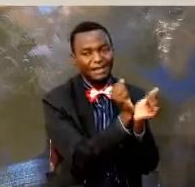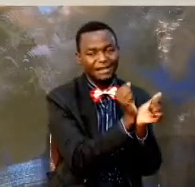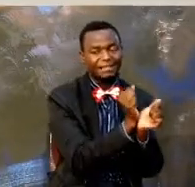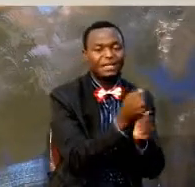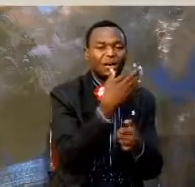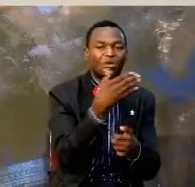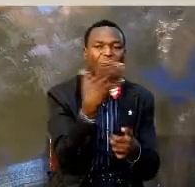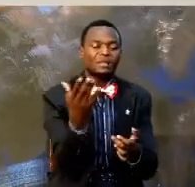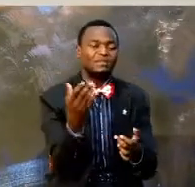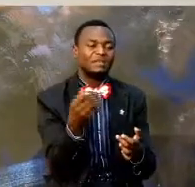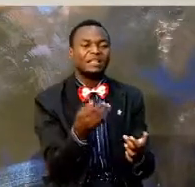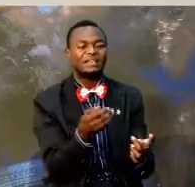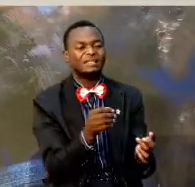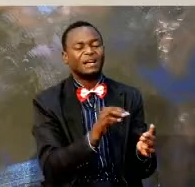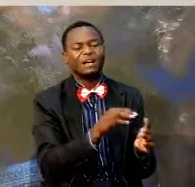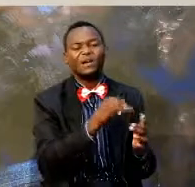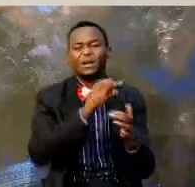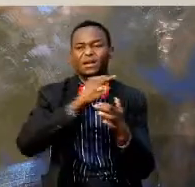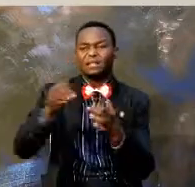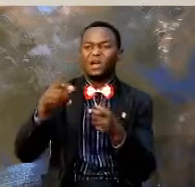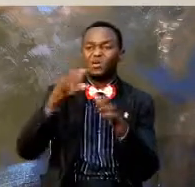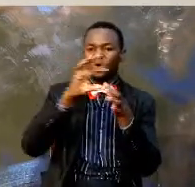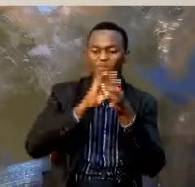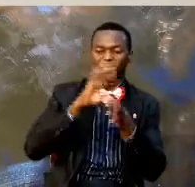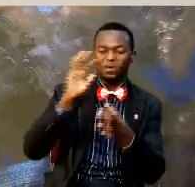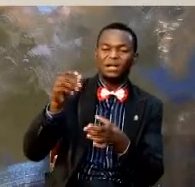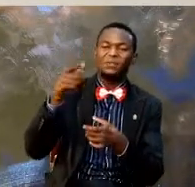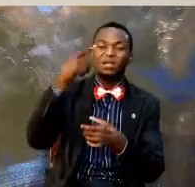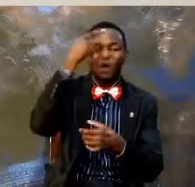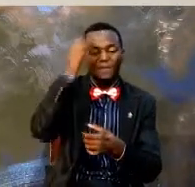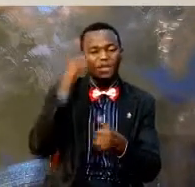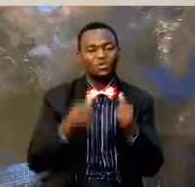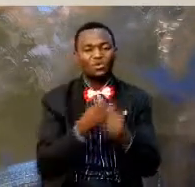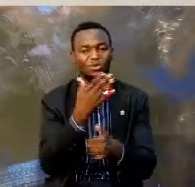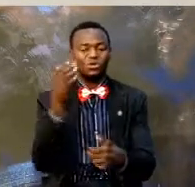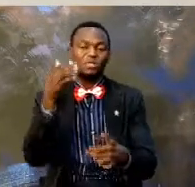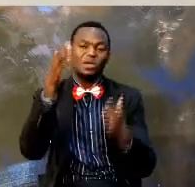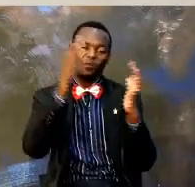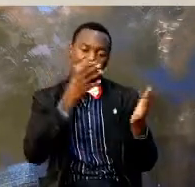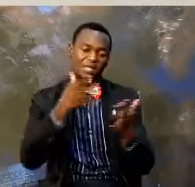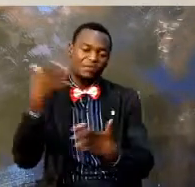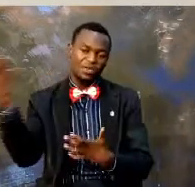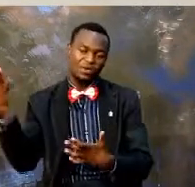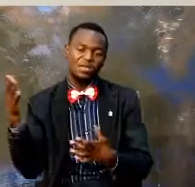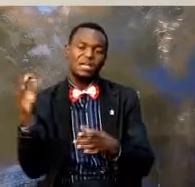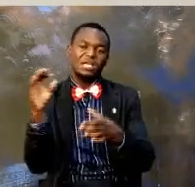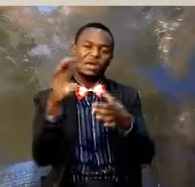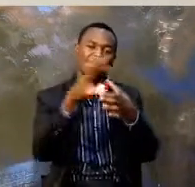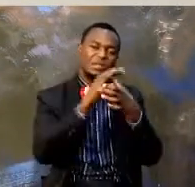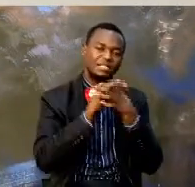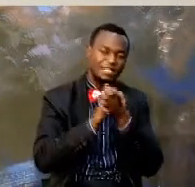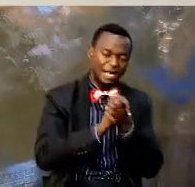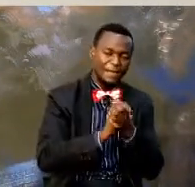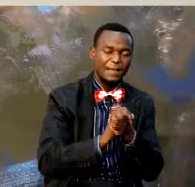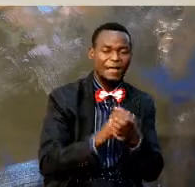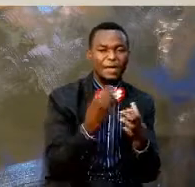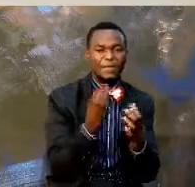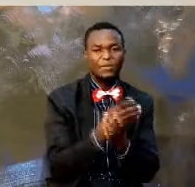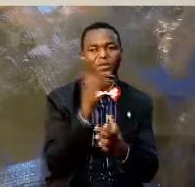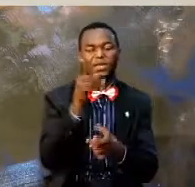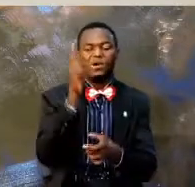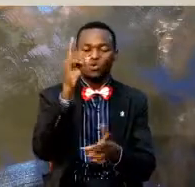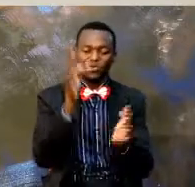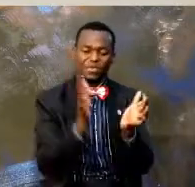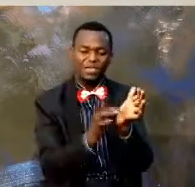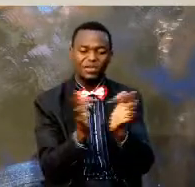hata utaona mwili wake. Wezi jua kama unamwamini kiongozi yote, mwanadamu yeyote, na unashikamana naye kuliko Yesu,